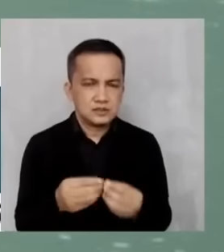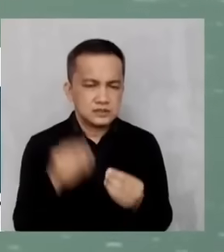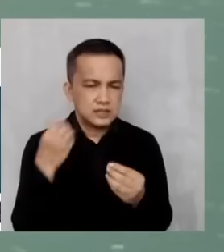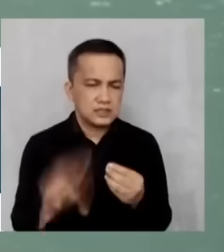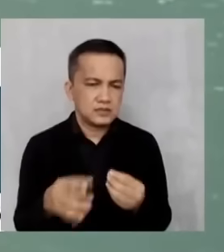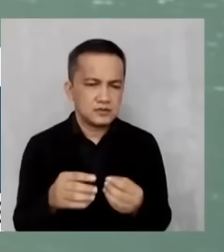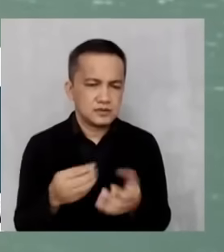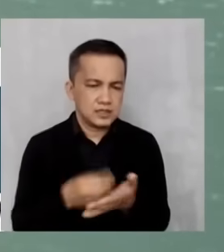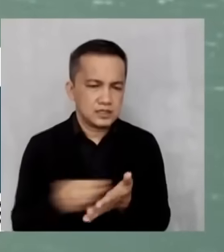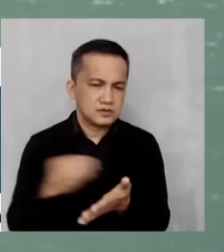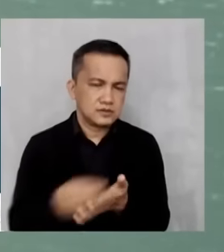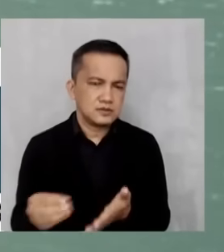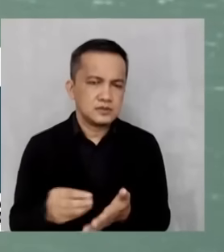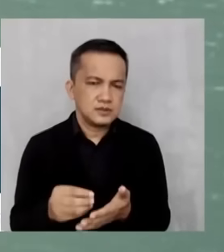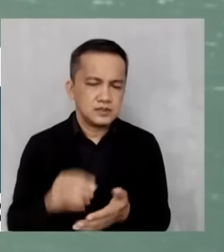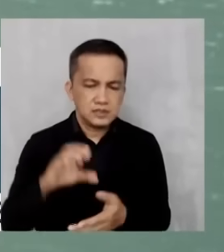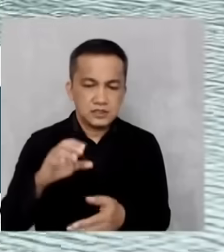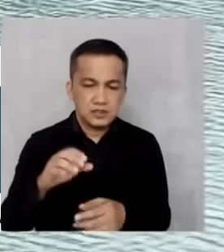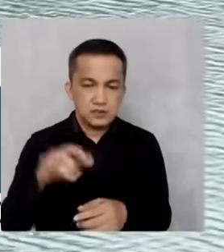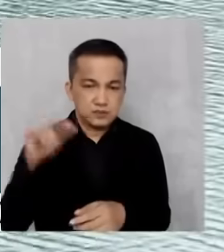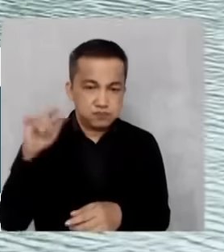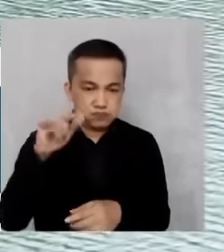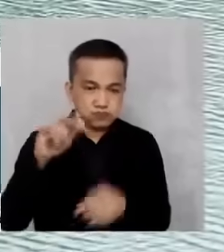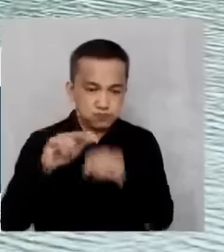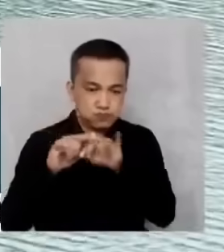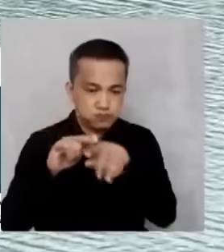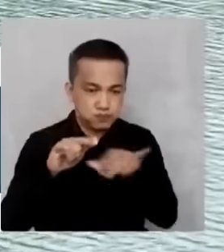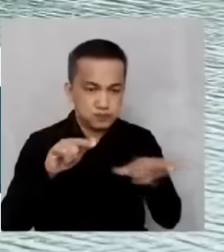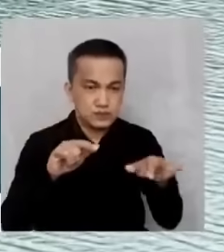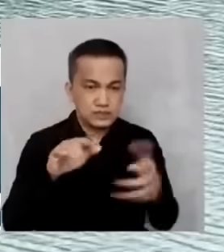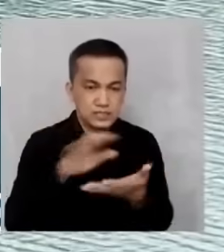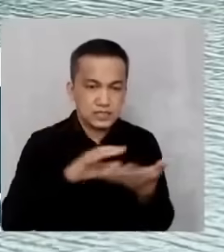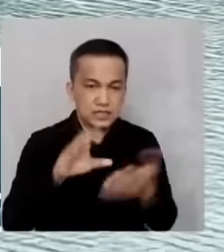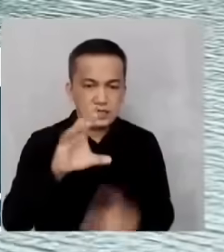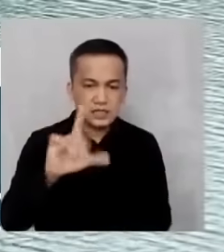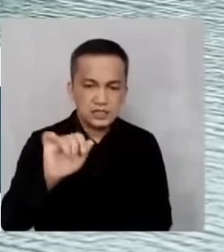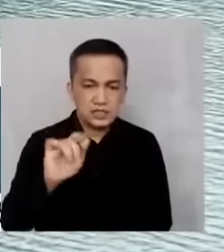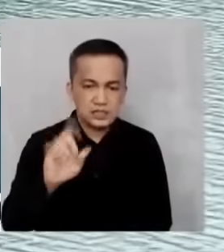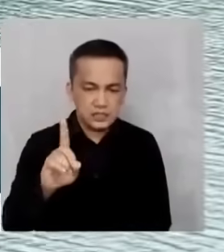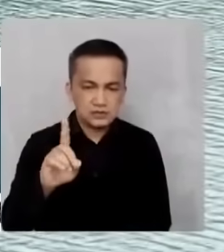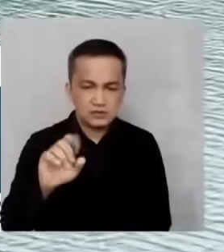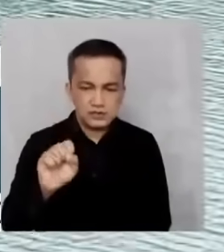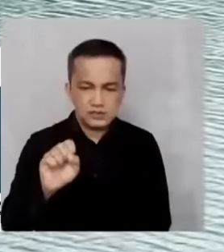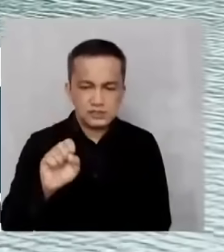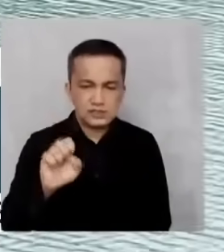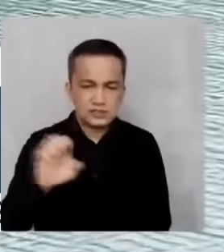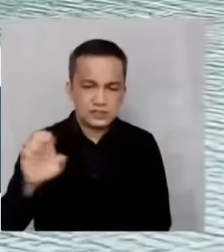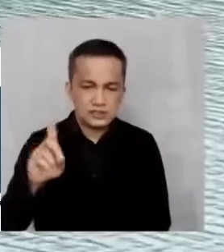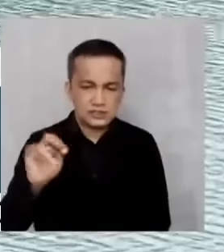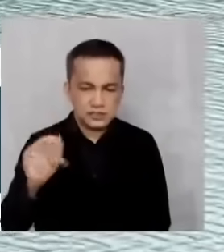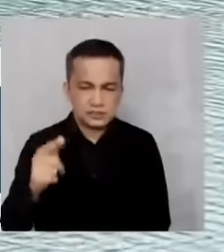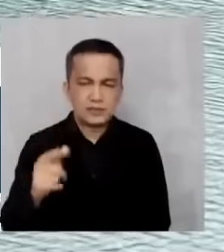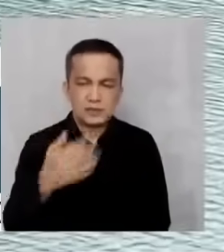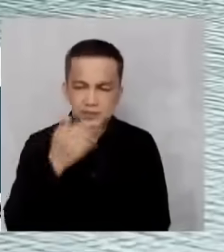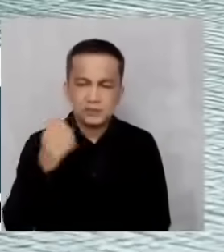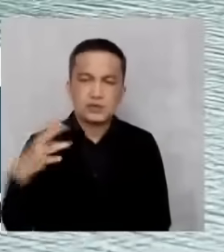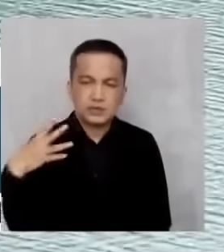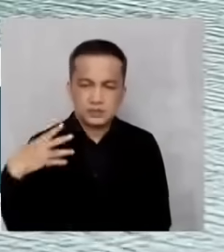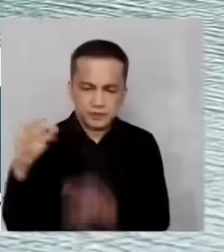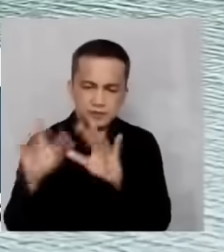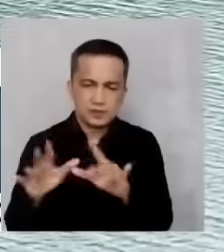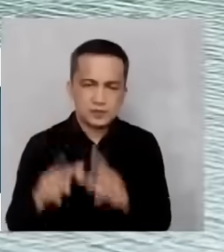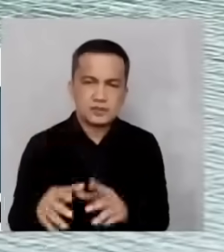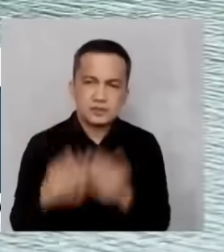natin sa cloud seeding. Why not hintayin na lang natin yung talagang mga pag-ulan. Okay. Maraming salamat po, Richard Orendain,